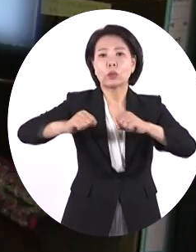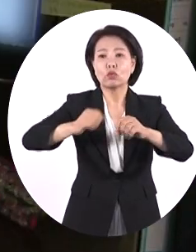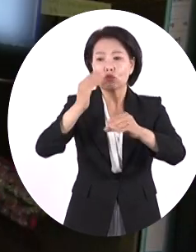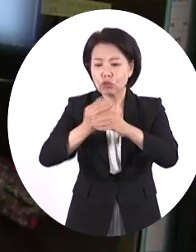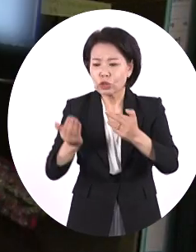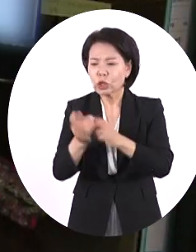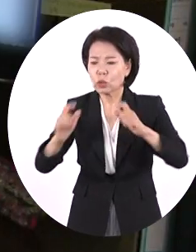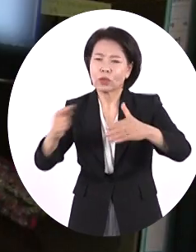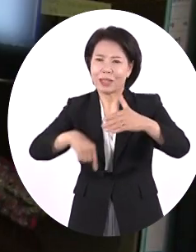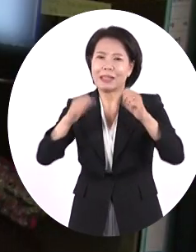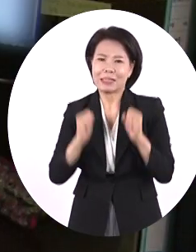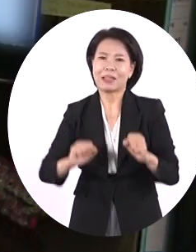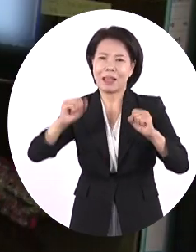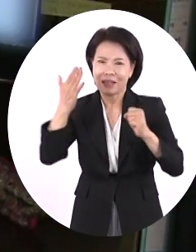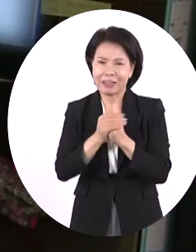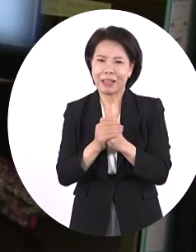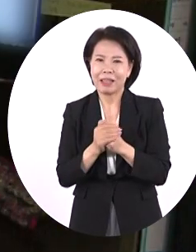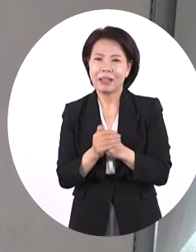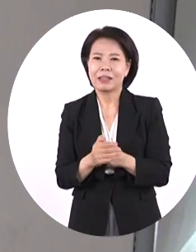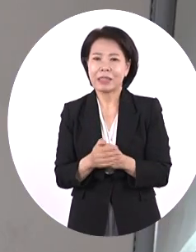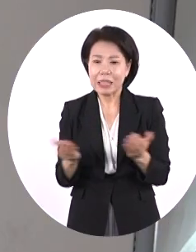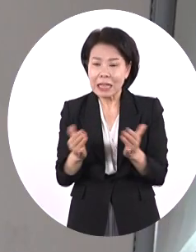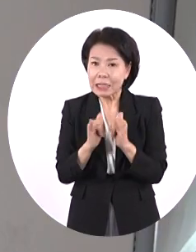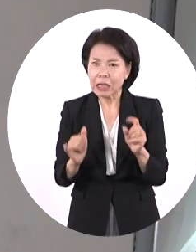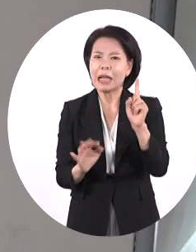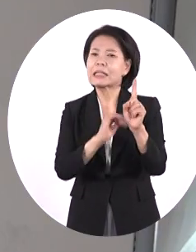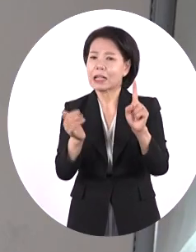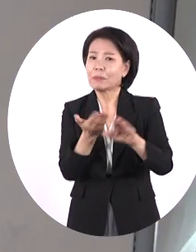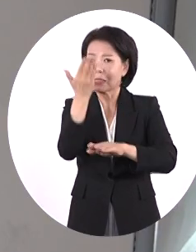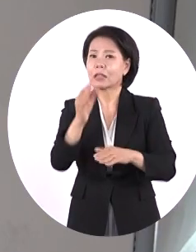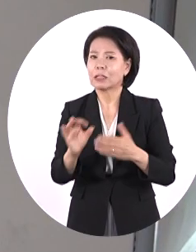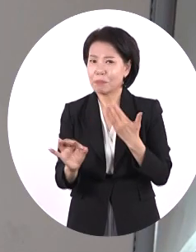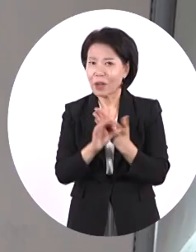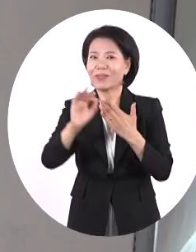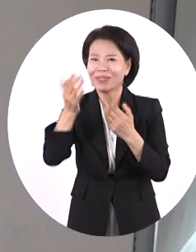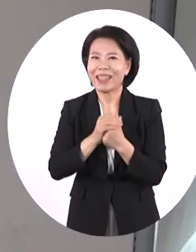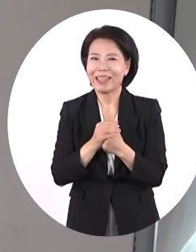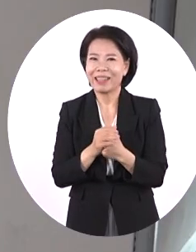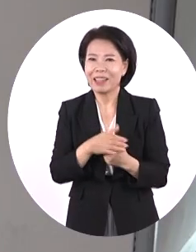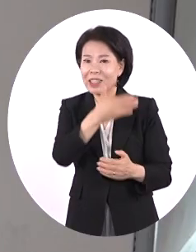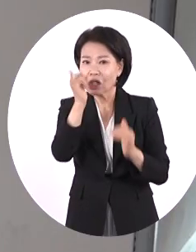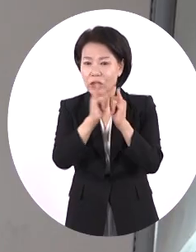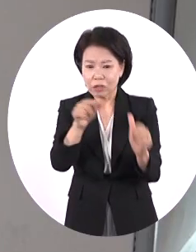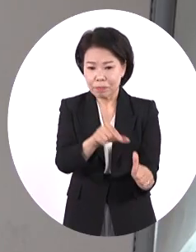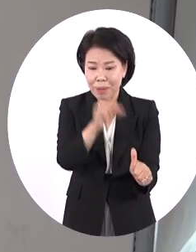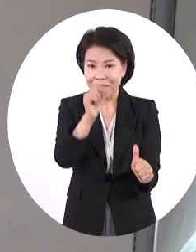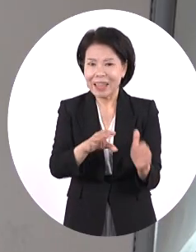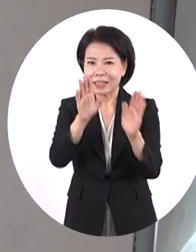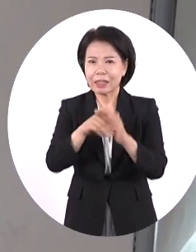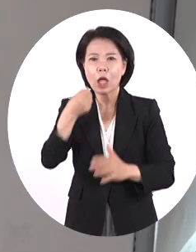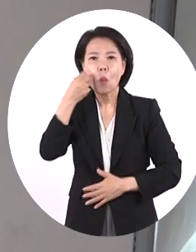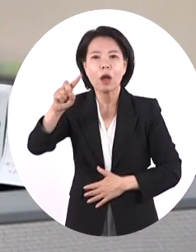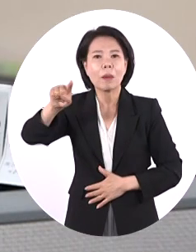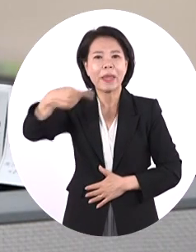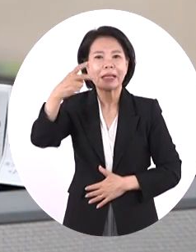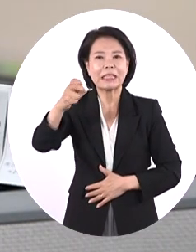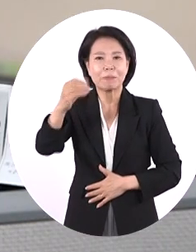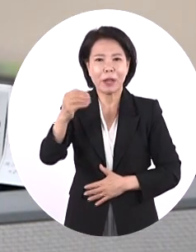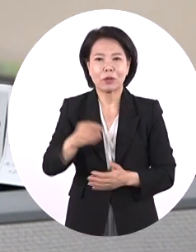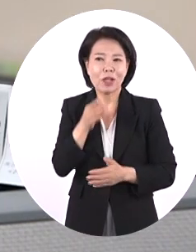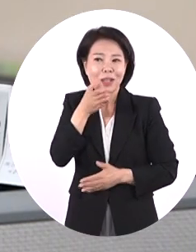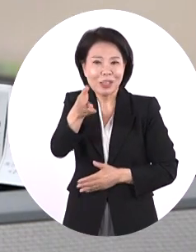활동하는 도내 기업으로 상용근로자 1명 이상을 고용하고 있어야 합니다. 청년 채용 시 월 120만